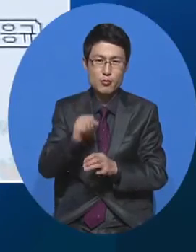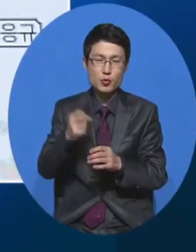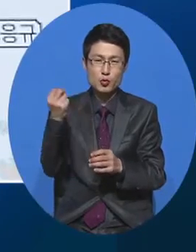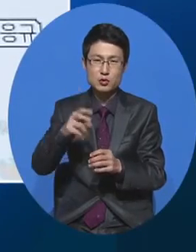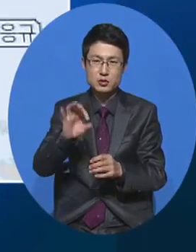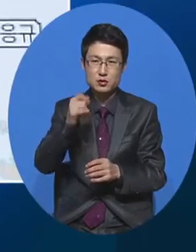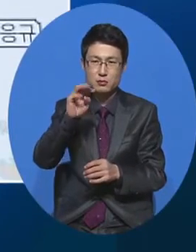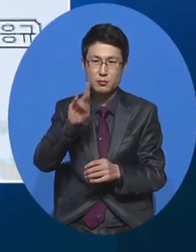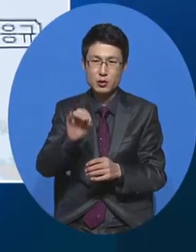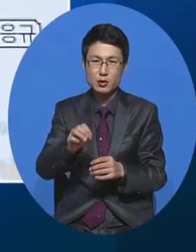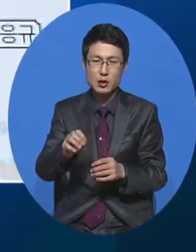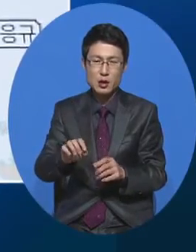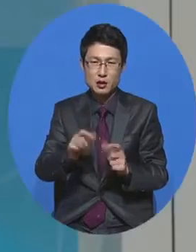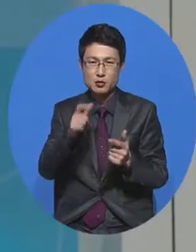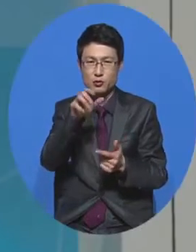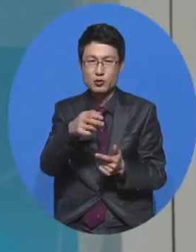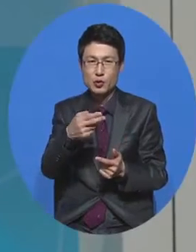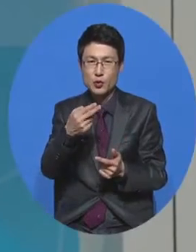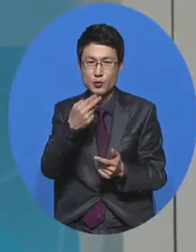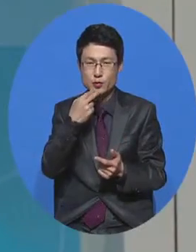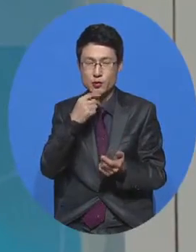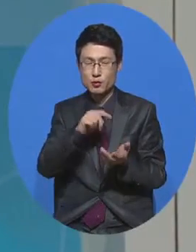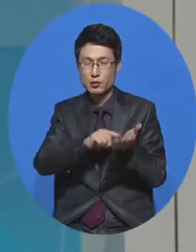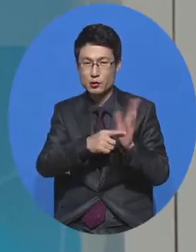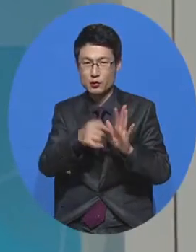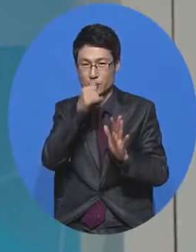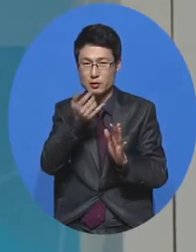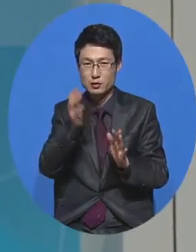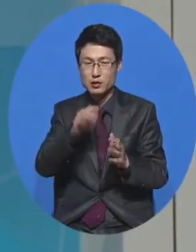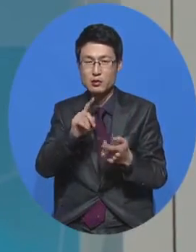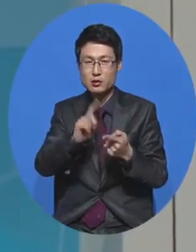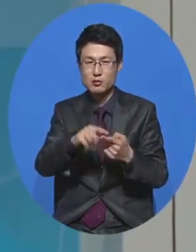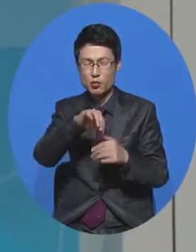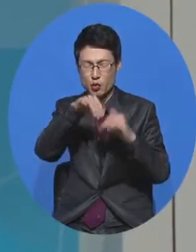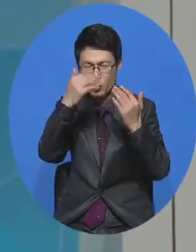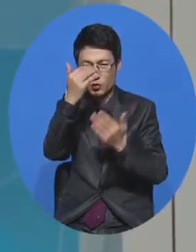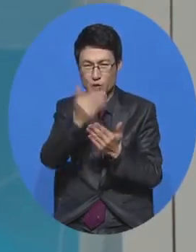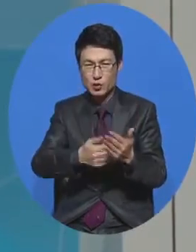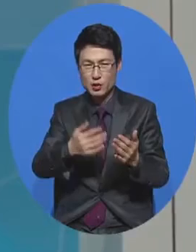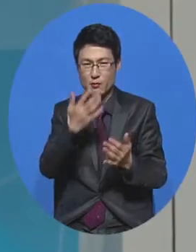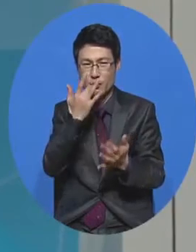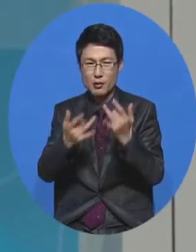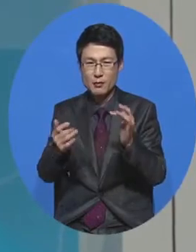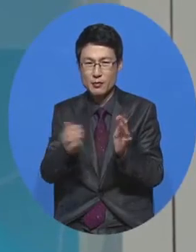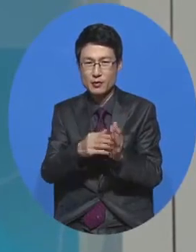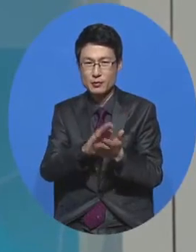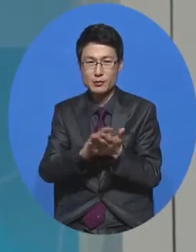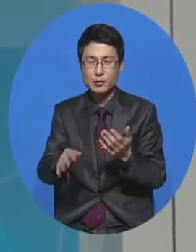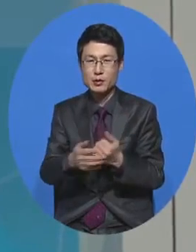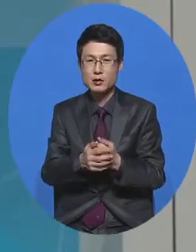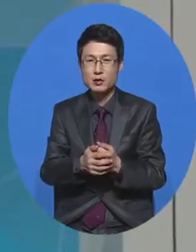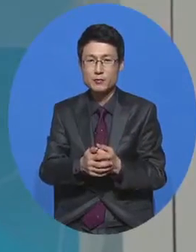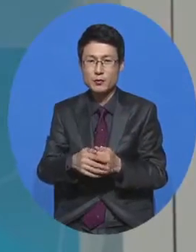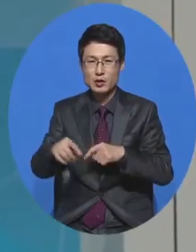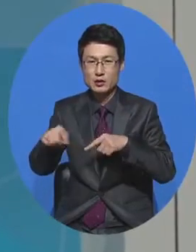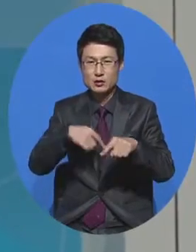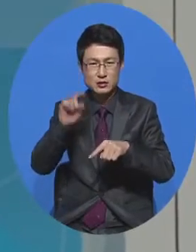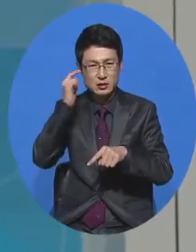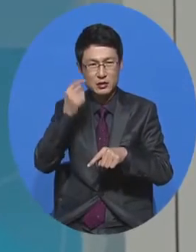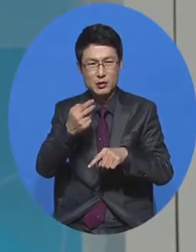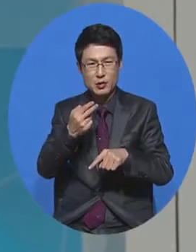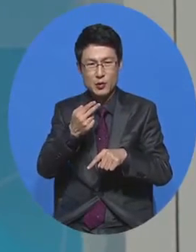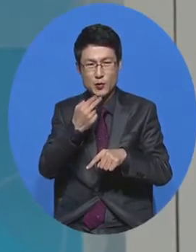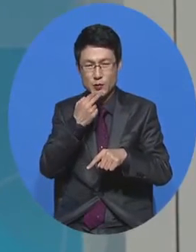정지 아닌 곳이 없었다 이렇게 표시하고 있는데 이런 것도 전부 빠지고 있습니다 어떤 정치적 무도가 없기를